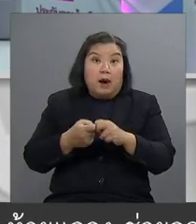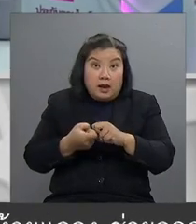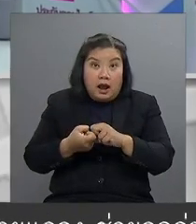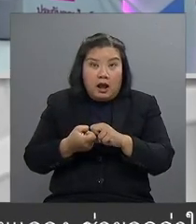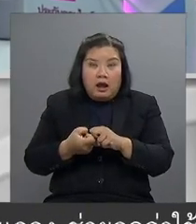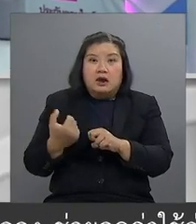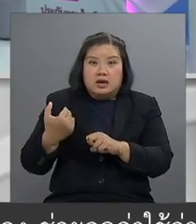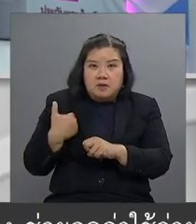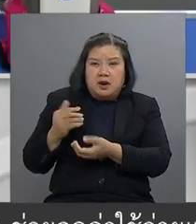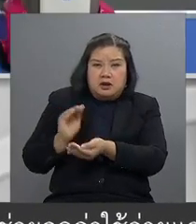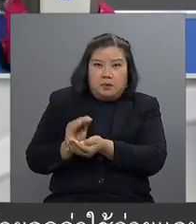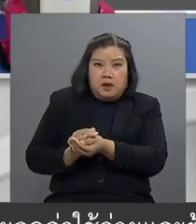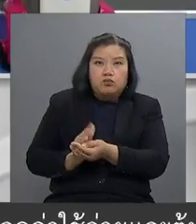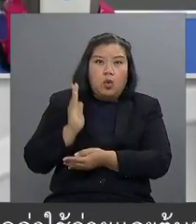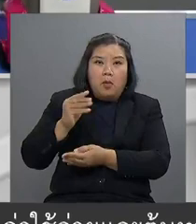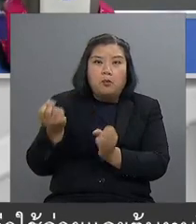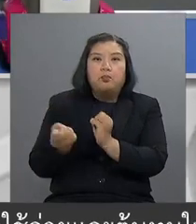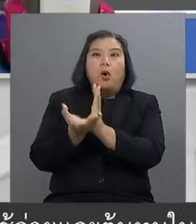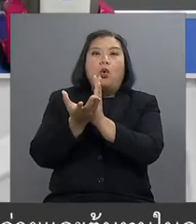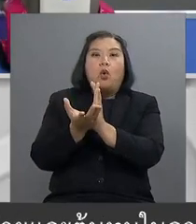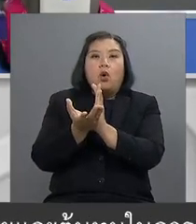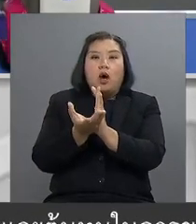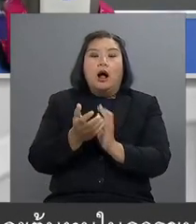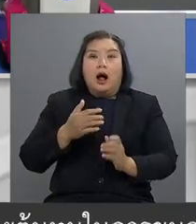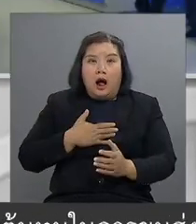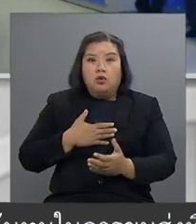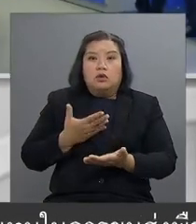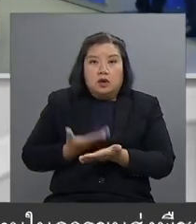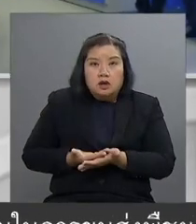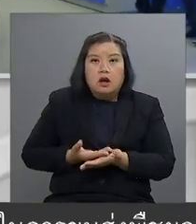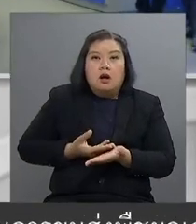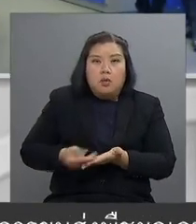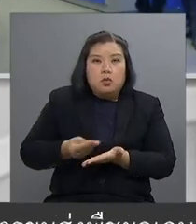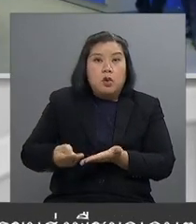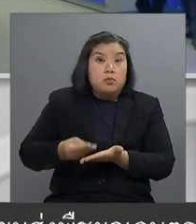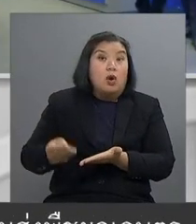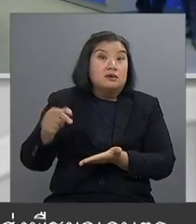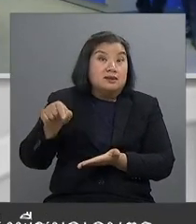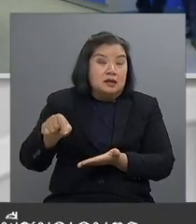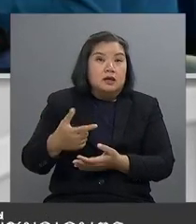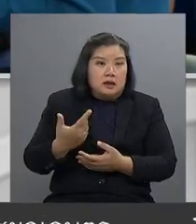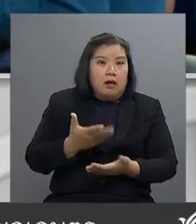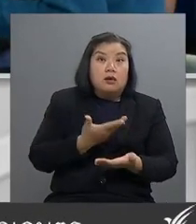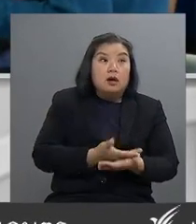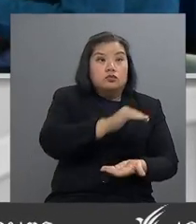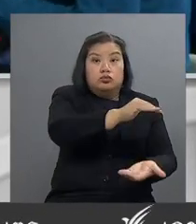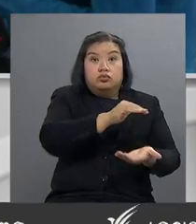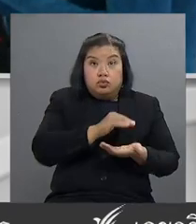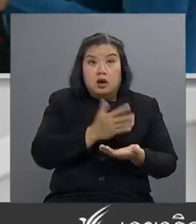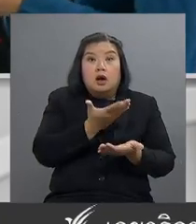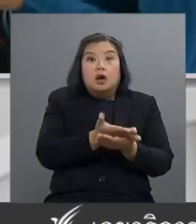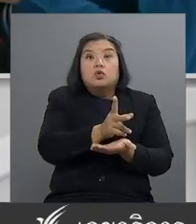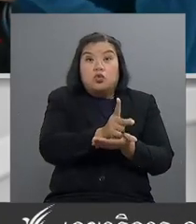ขณะเดียวกันภาวะหนี้ที่ต้องค่อยๆบรรเทากันไปด้วยนะคะการจะไปหาเงินใหม่สินเชื่อใหม่กับเงื่อนไข